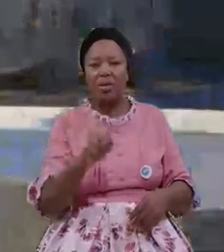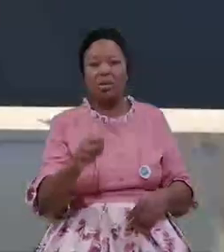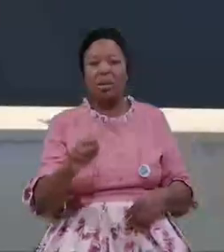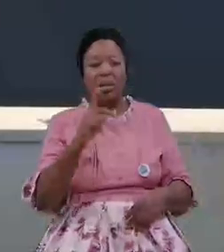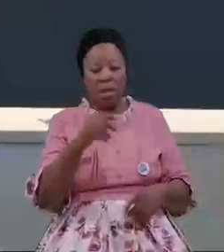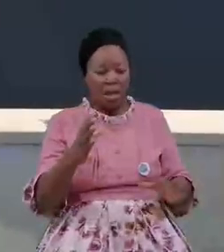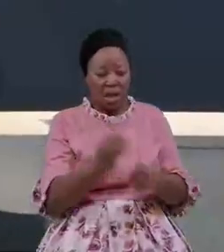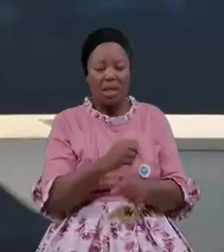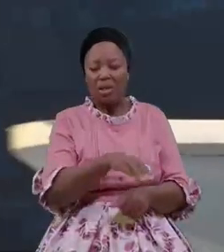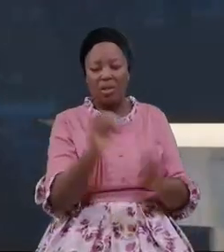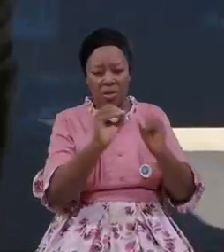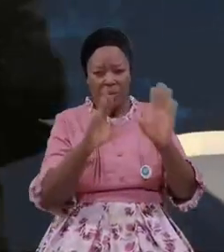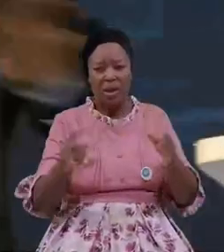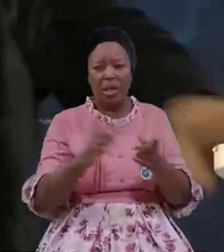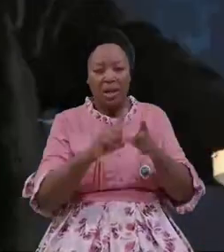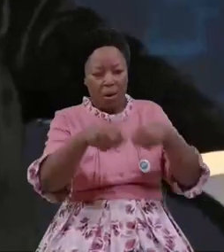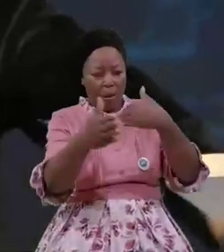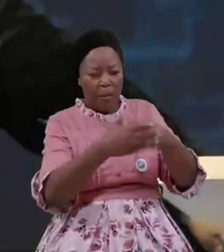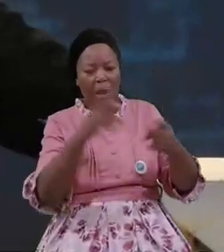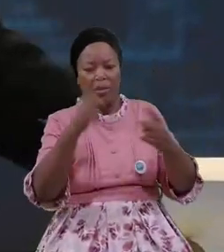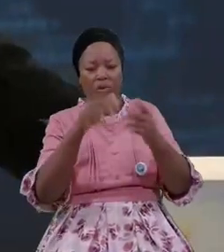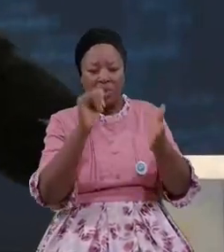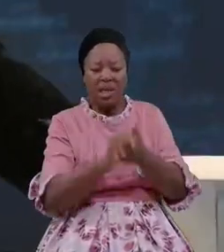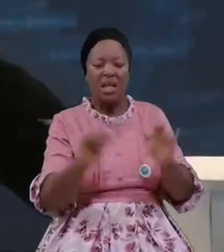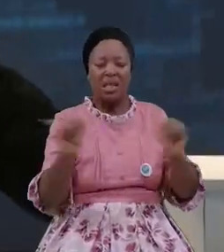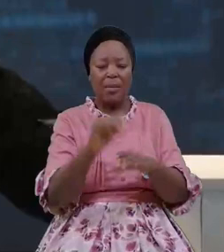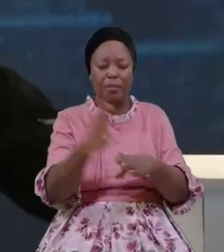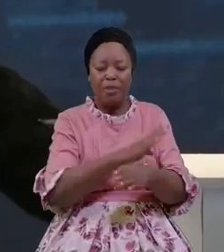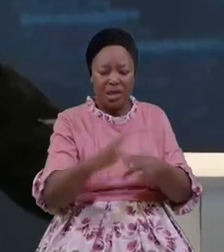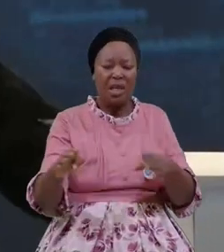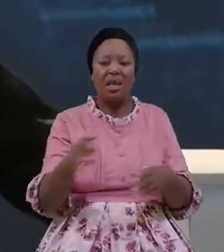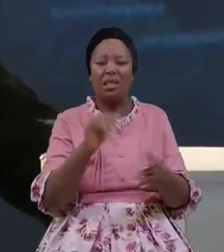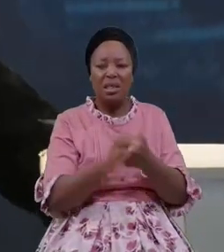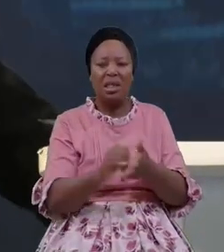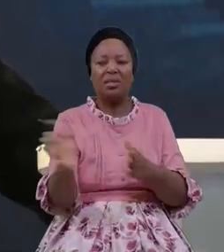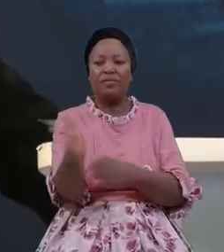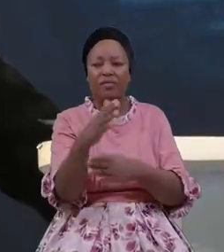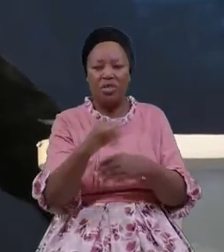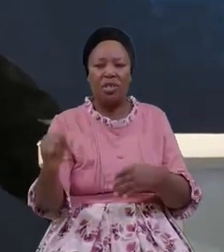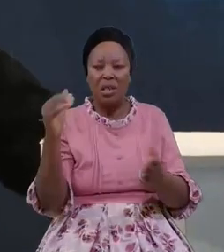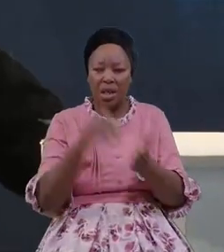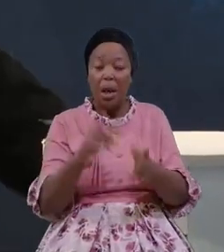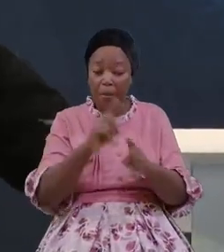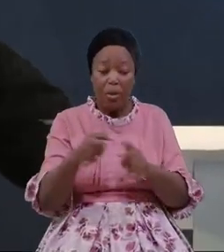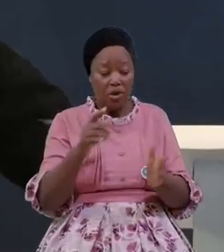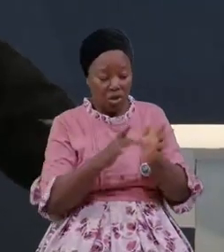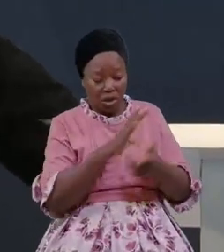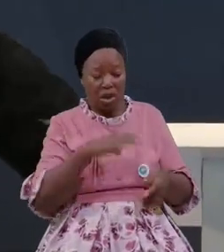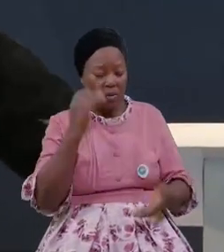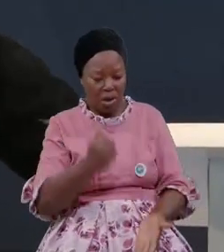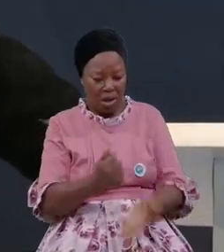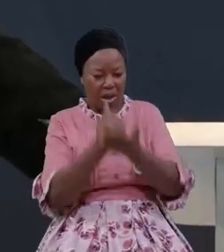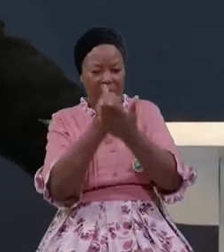n'avait rien pris ils sont retournés à cette situation mais il va les aider il va les aider c'est pour